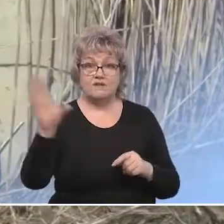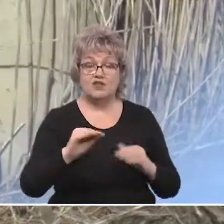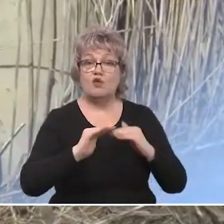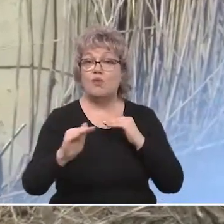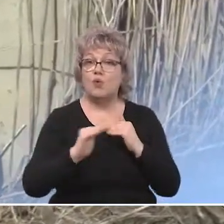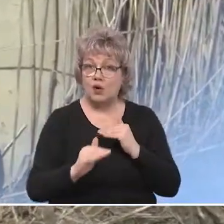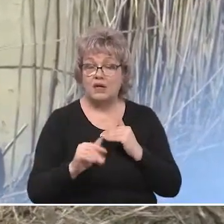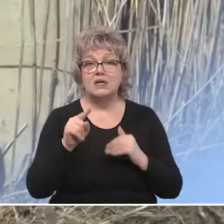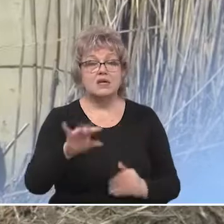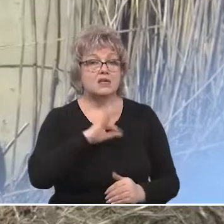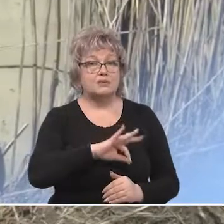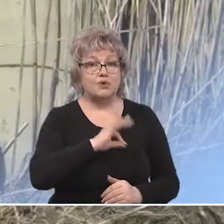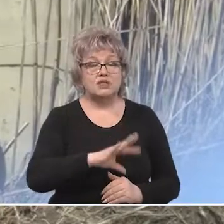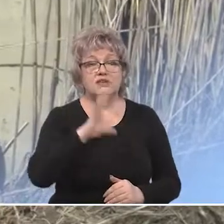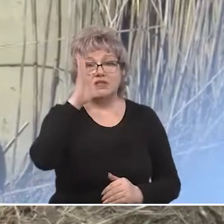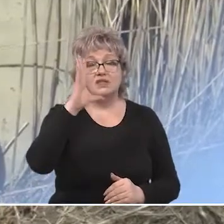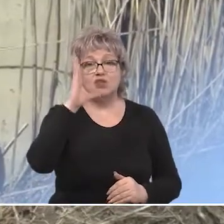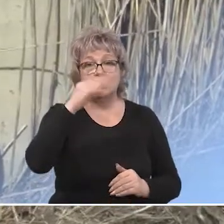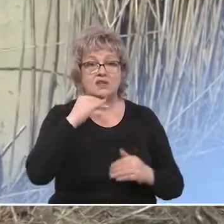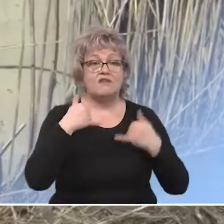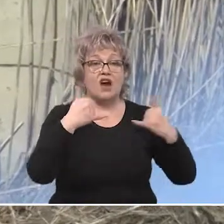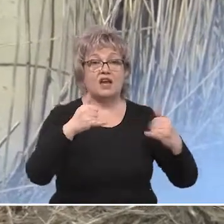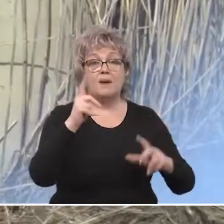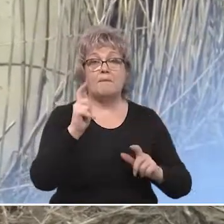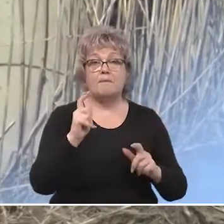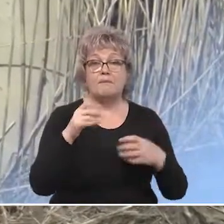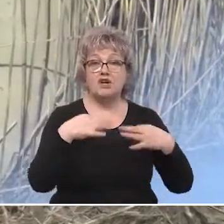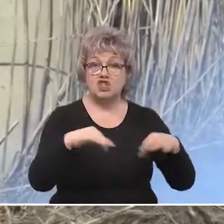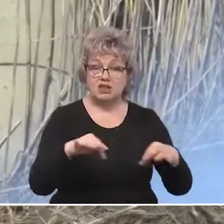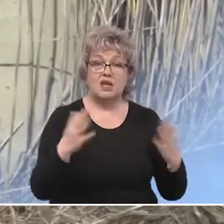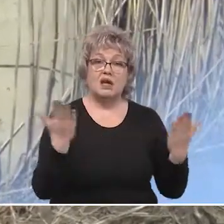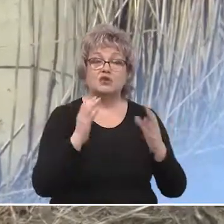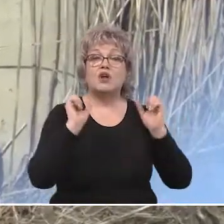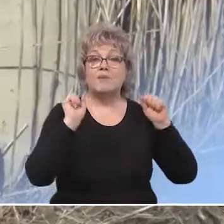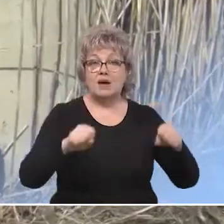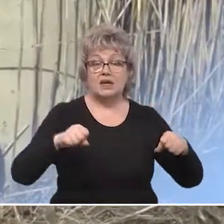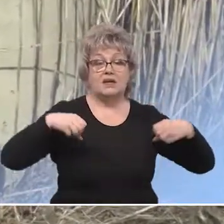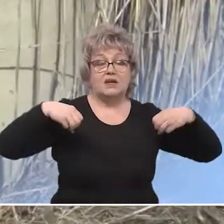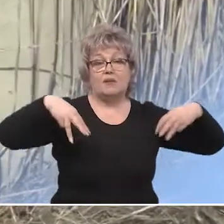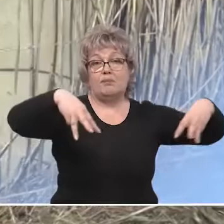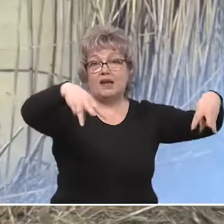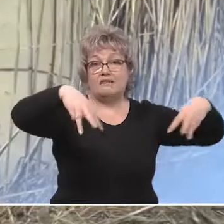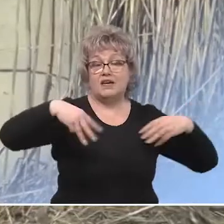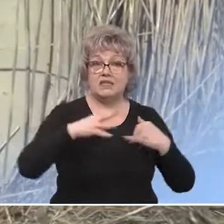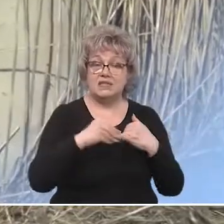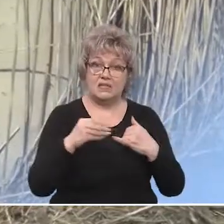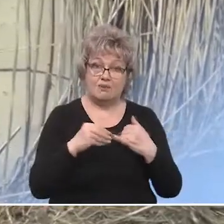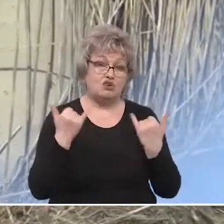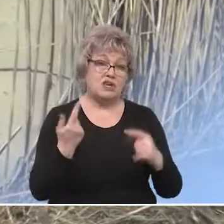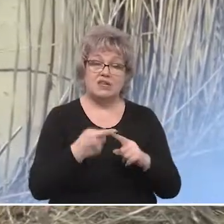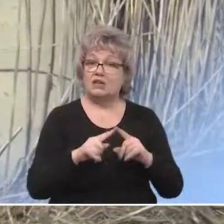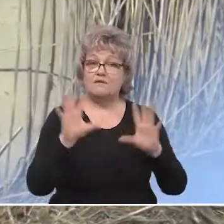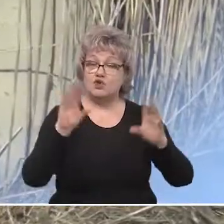протяжении всего поля. Здесь использовались дождевальные машины. ДДА, которые могли ходить и поливать здесь землю. Сейчас это уже